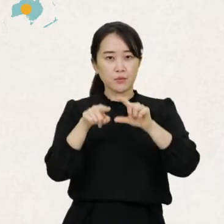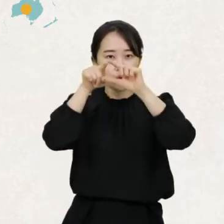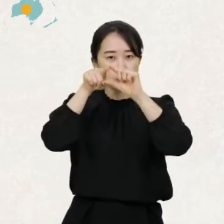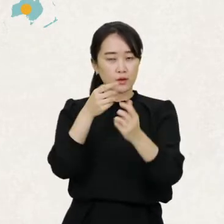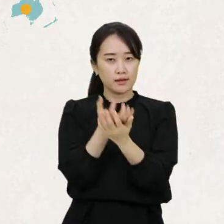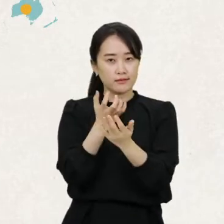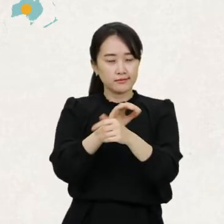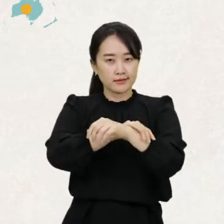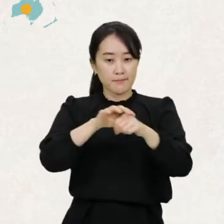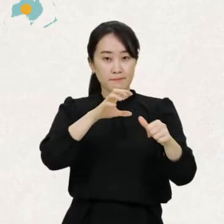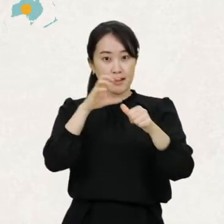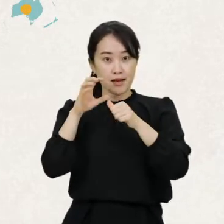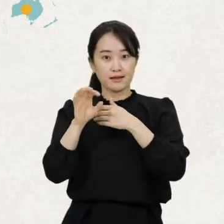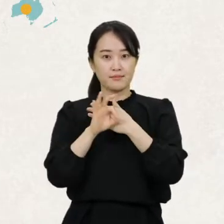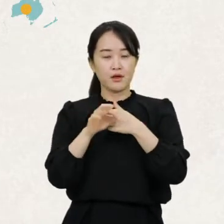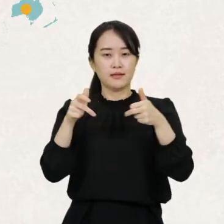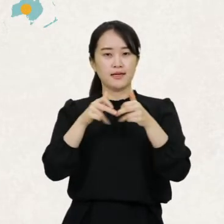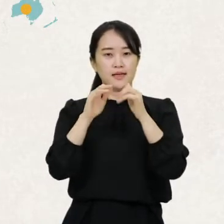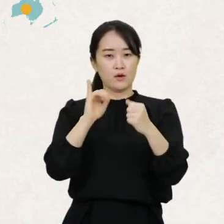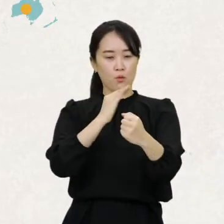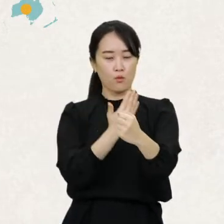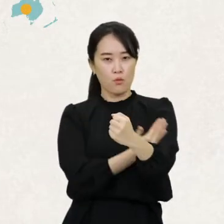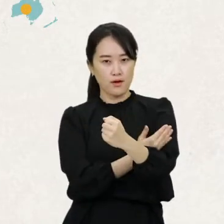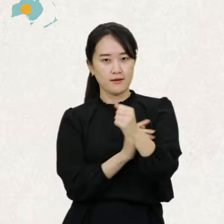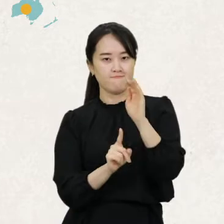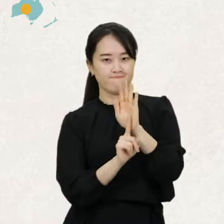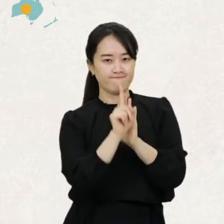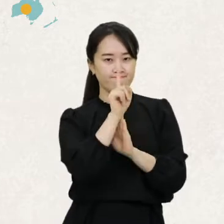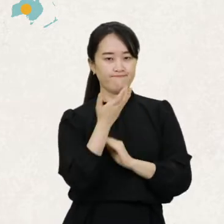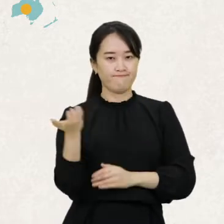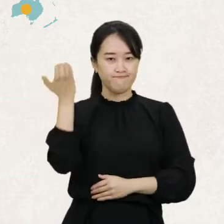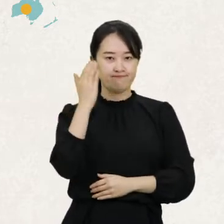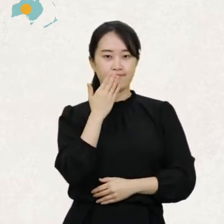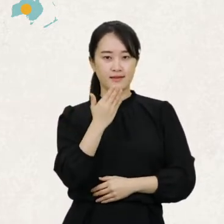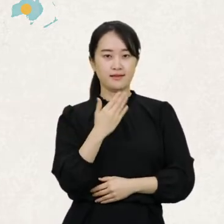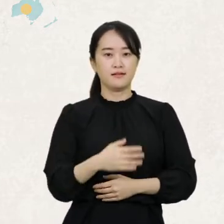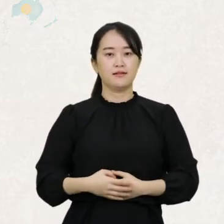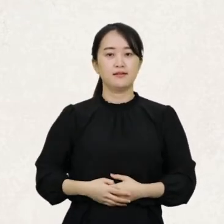통계를 잘 활용한다면 장애인의 권리도 높아질 수 있습니다.